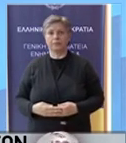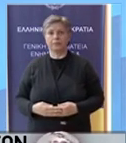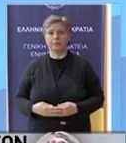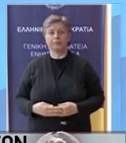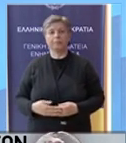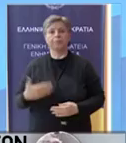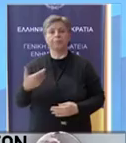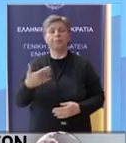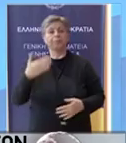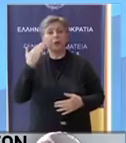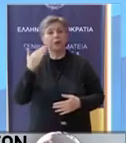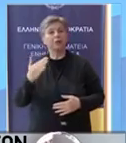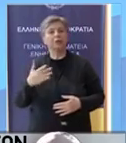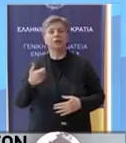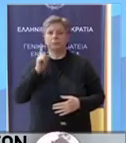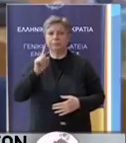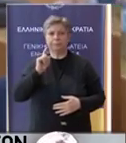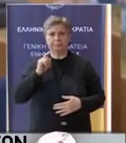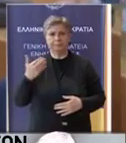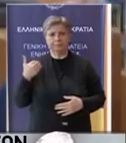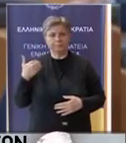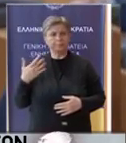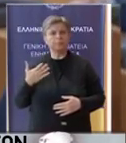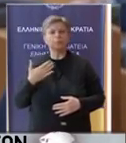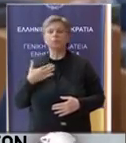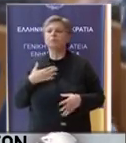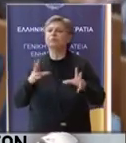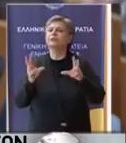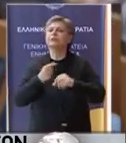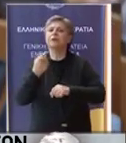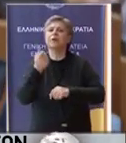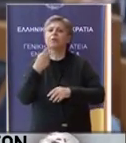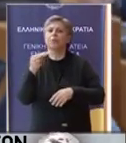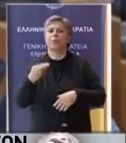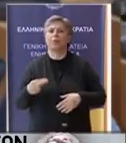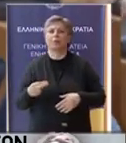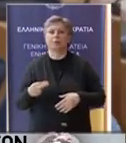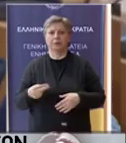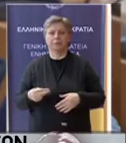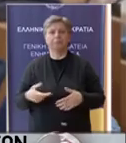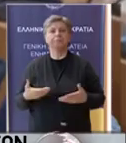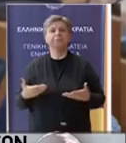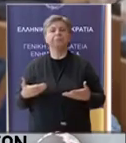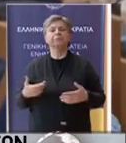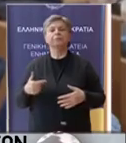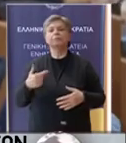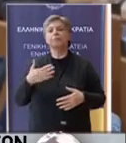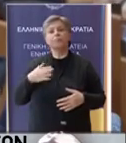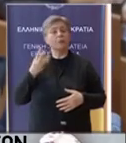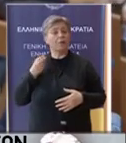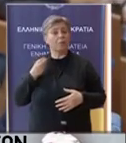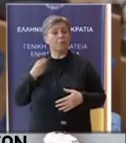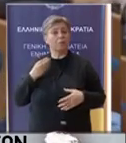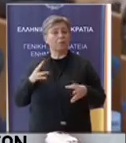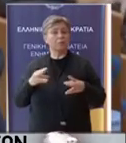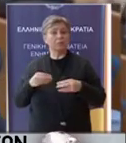Καλησπέρα. Κύριε εκπρόσωπε, θα ήθελα να επιστρέψω στην οικονομία αλλά από μια πιο διαχειριστική καθημερινή πλευρά. Πόσο βοηθά